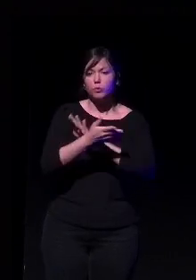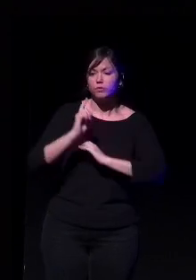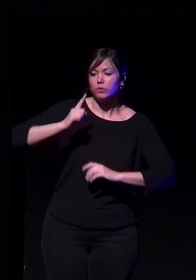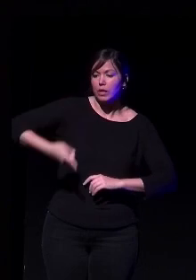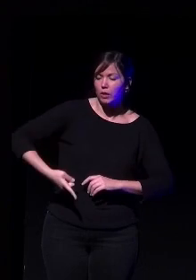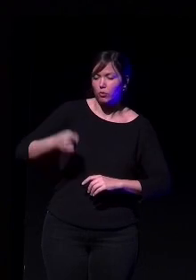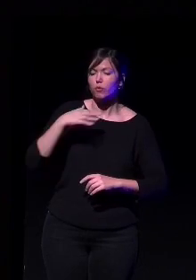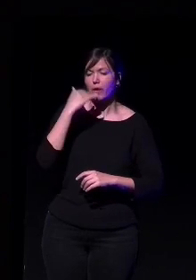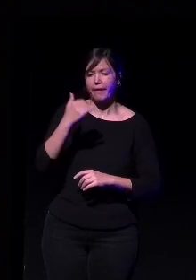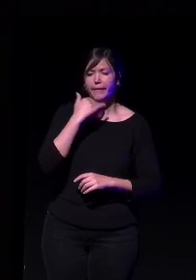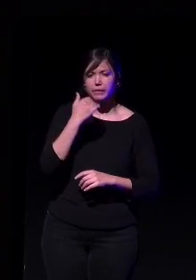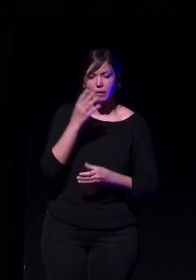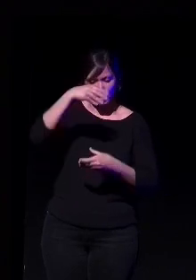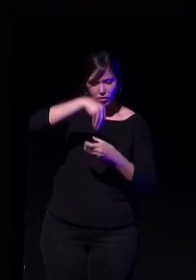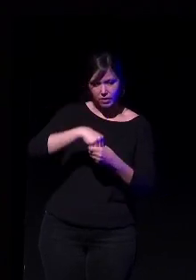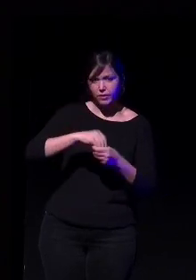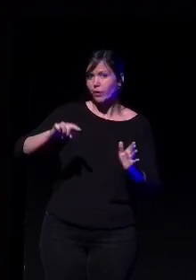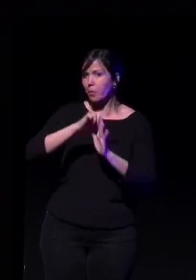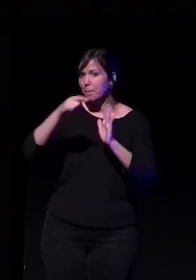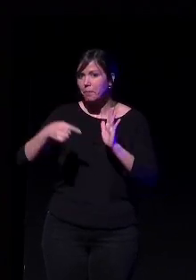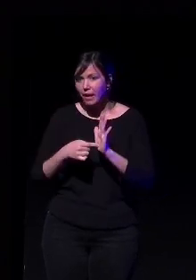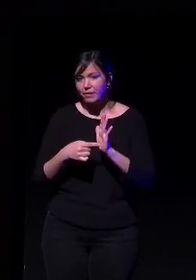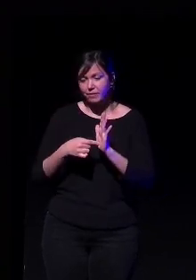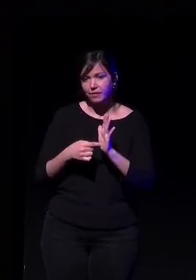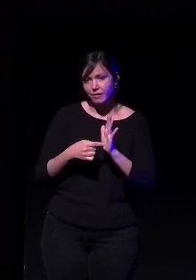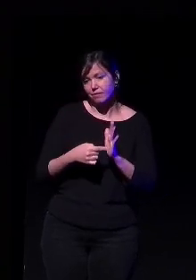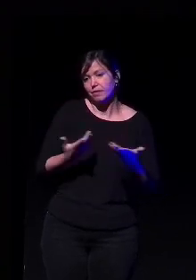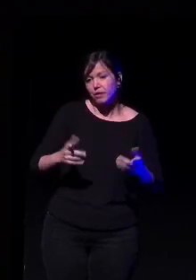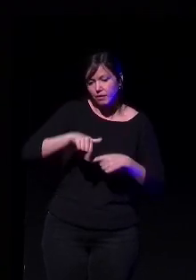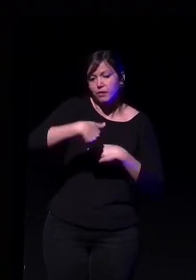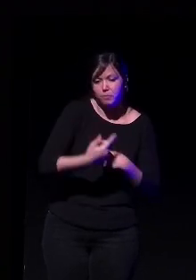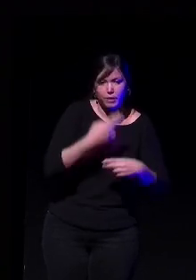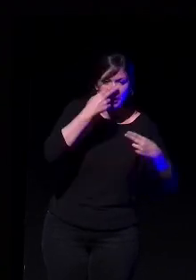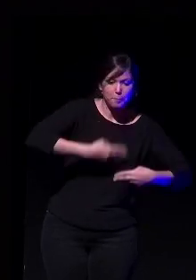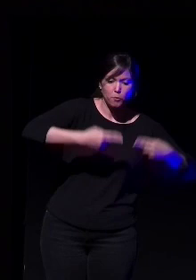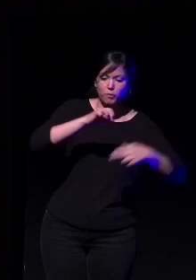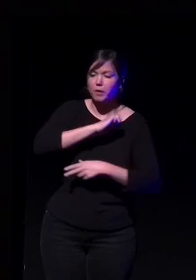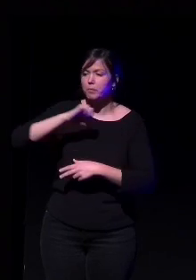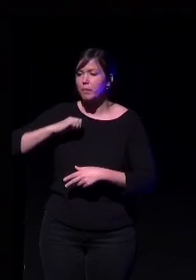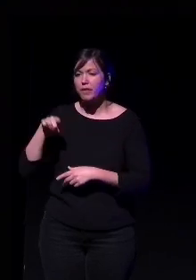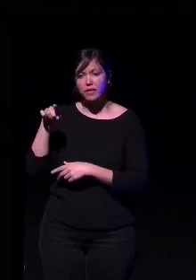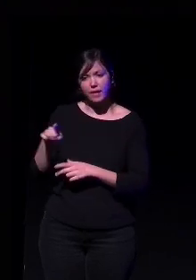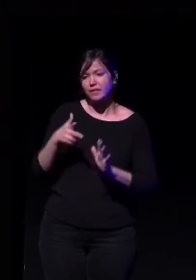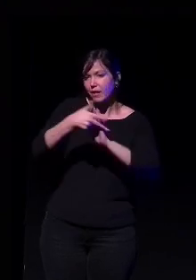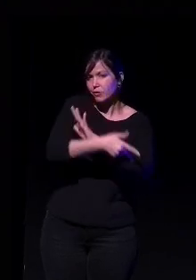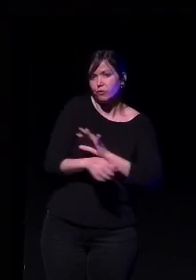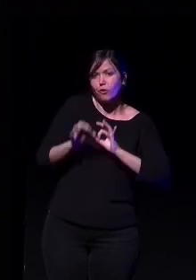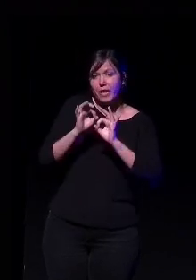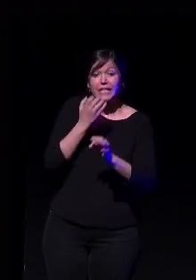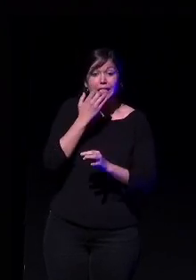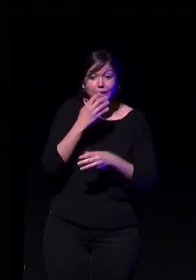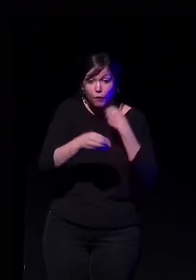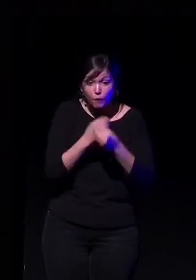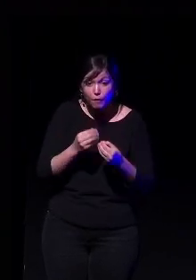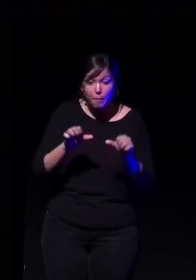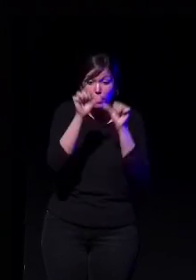que hi estem adherits plenament i que plega un gran nombre d'entitats públiques i privades d'arreu del país. Aquesta també és la història d'èxit, si ho fem tots de